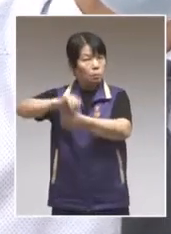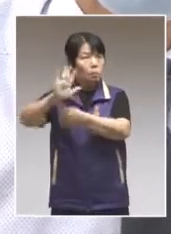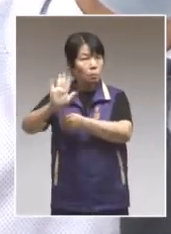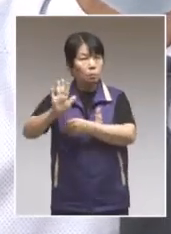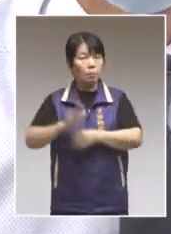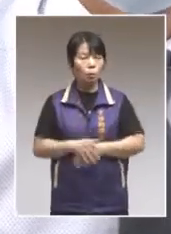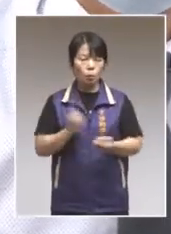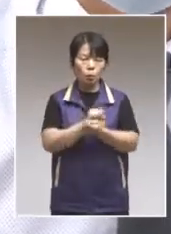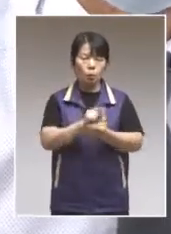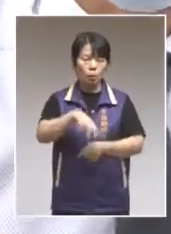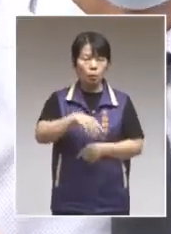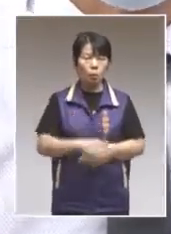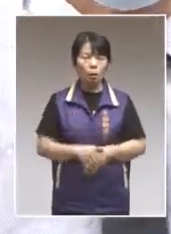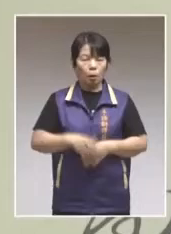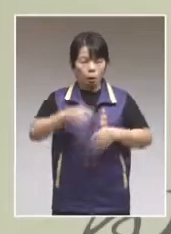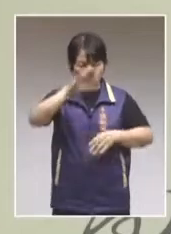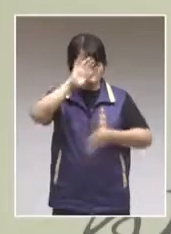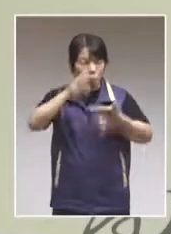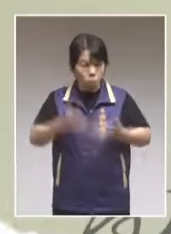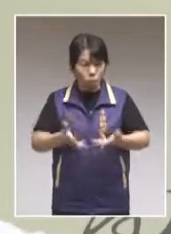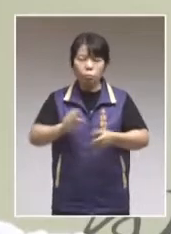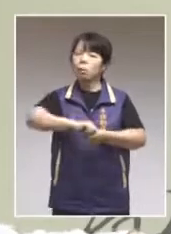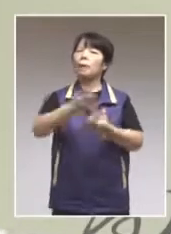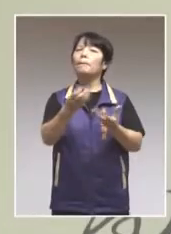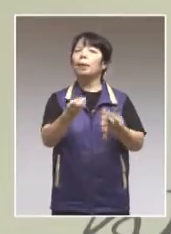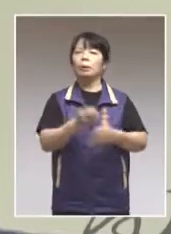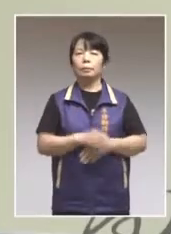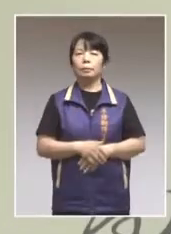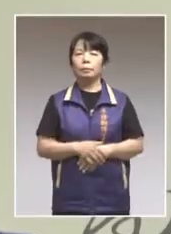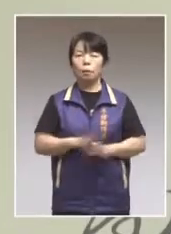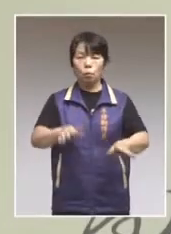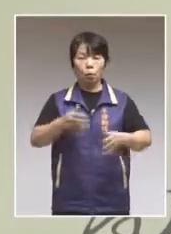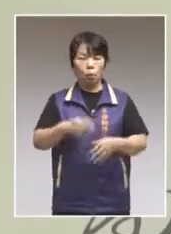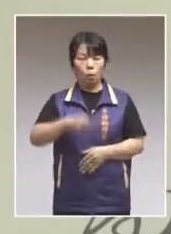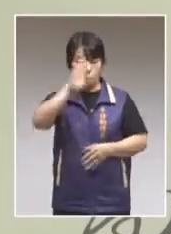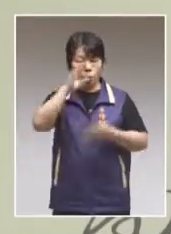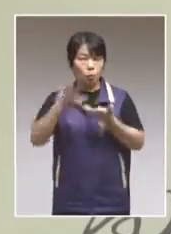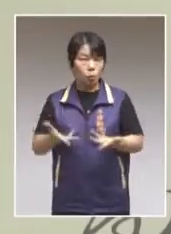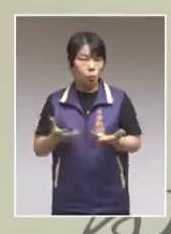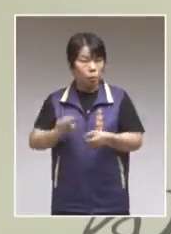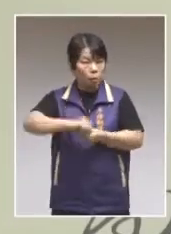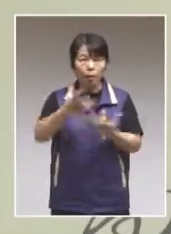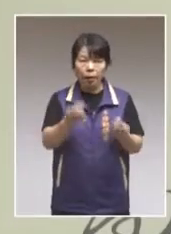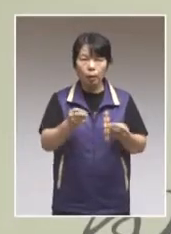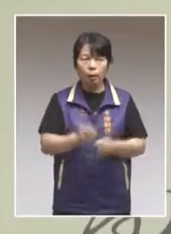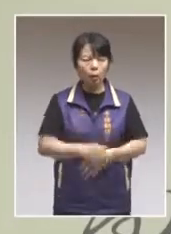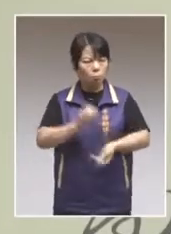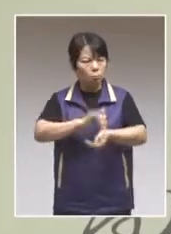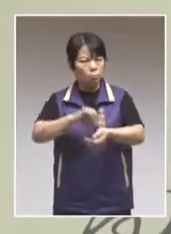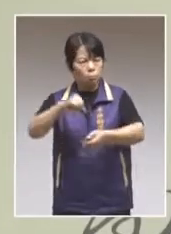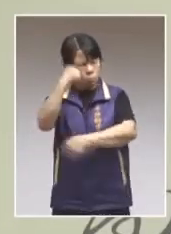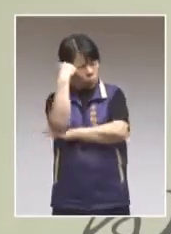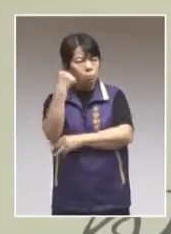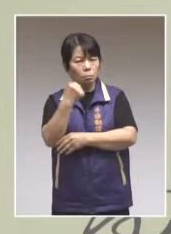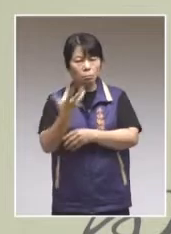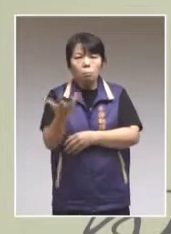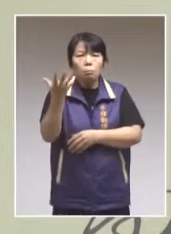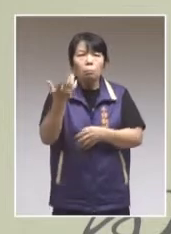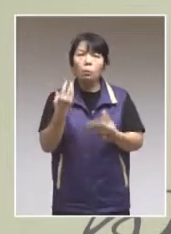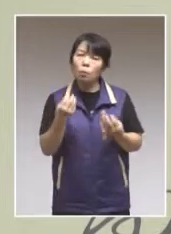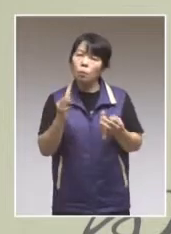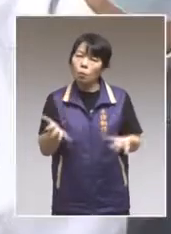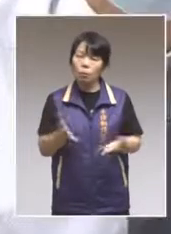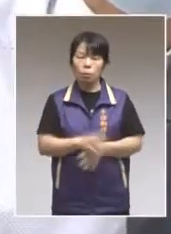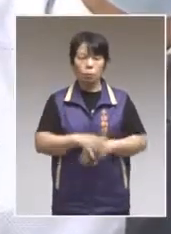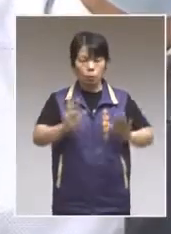重症的比率并没有增加。那重症的比率没有增加，为什么住院的比率会增加？其实就是可以从